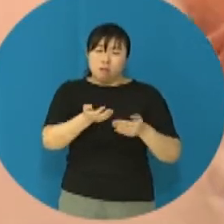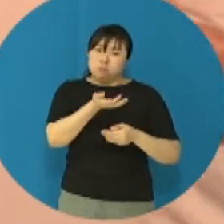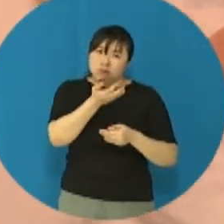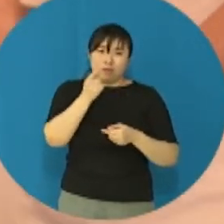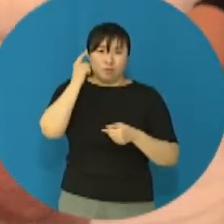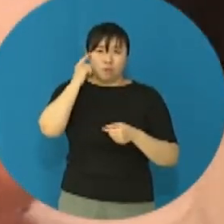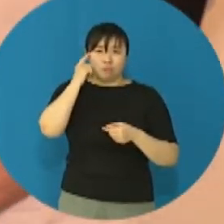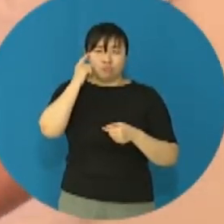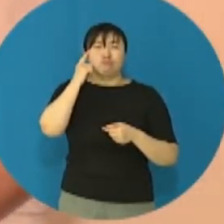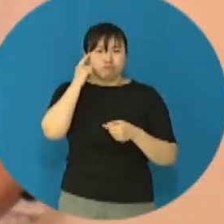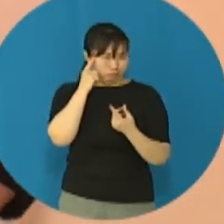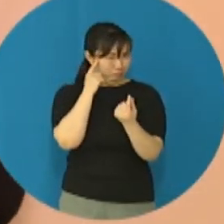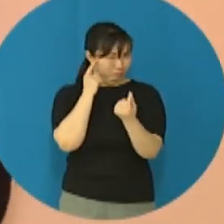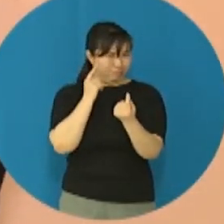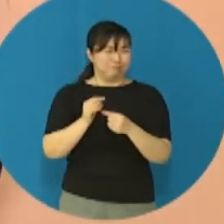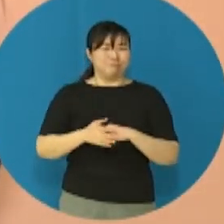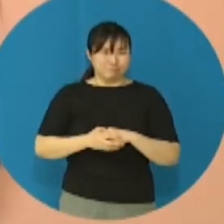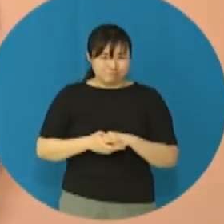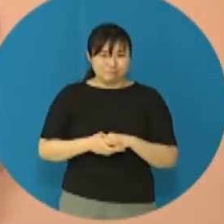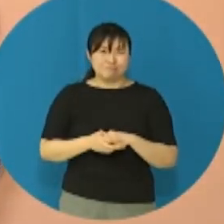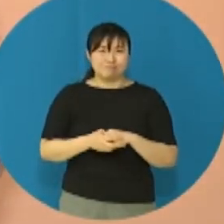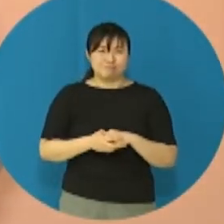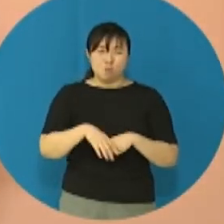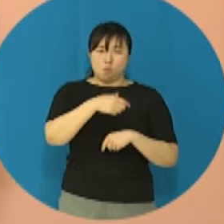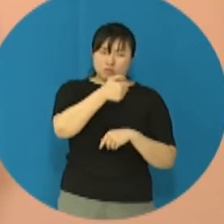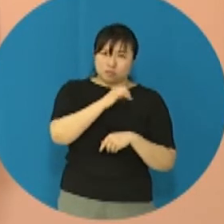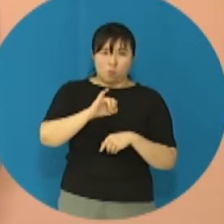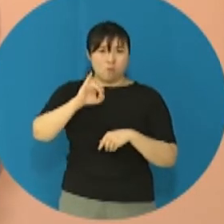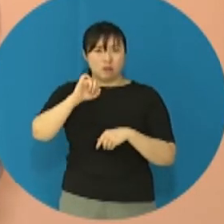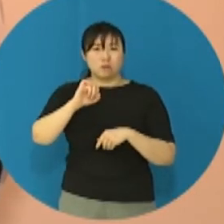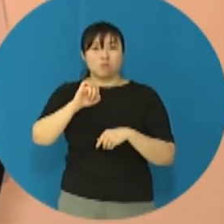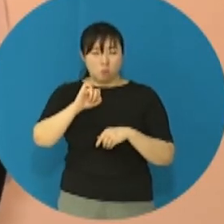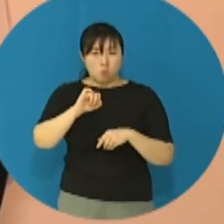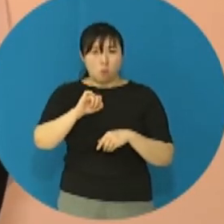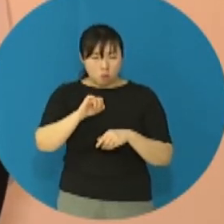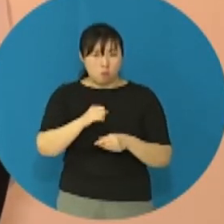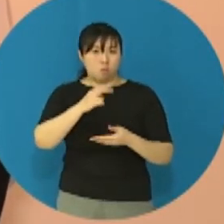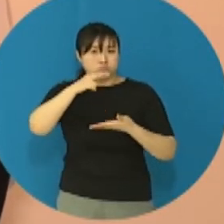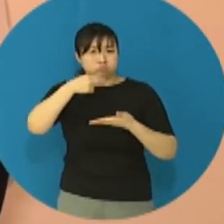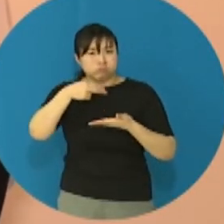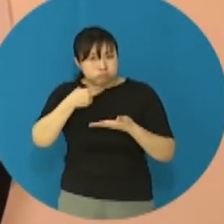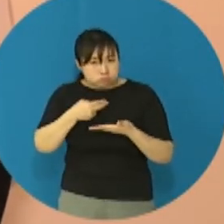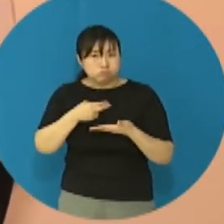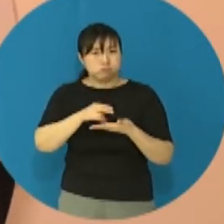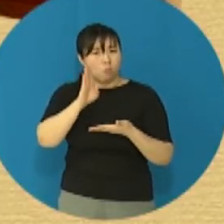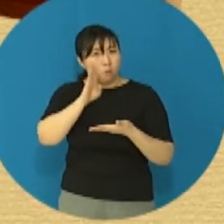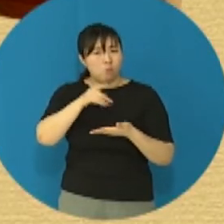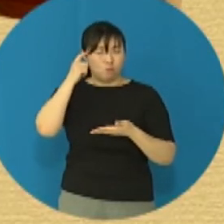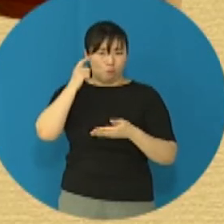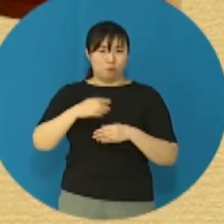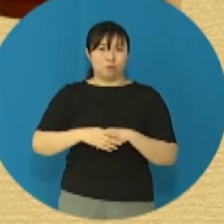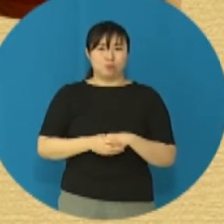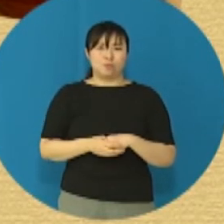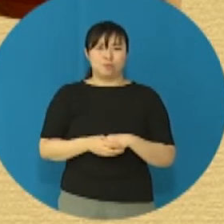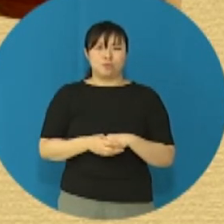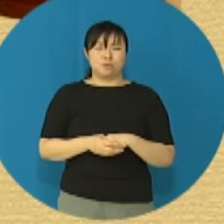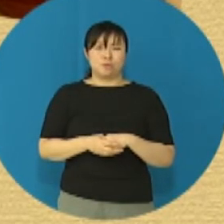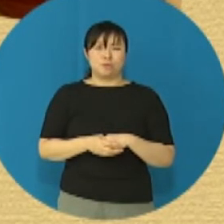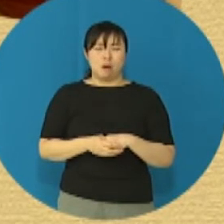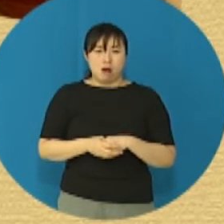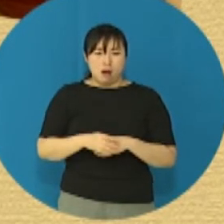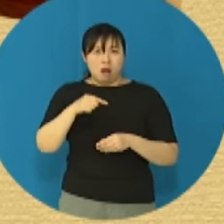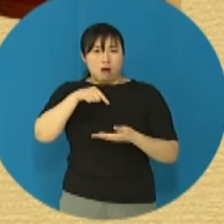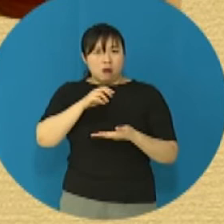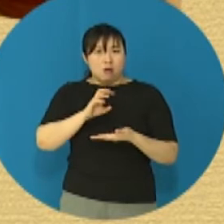皆さん、うん、お年寄りの方でも皆さん召し上がっていただけるように、 うんうんうん、このサクッとした食感